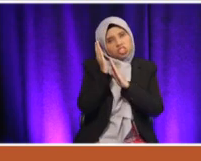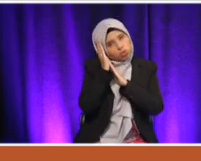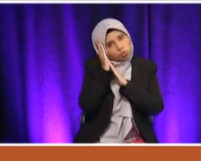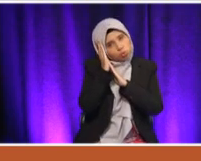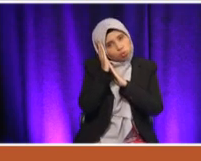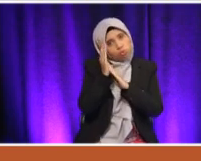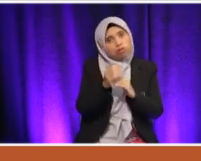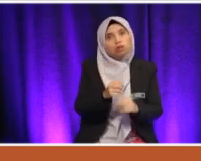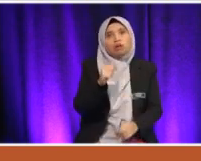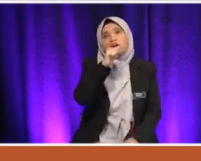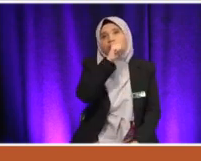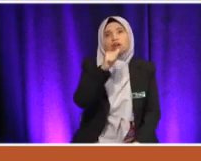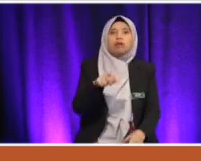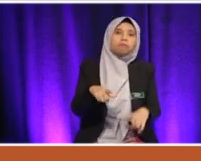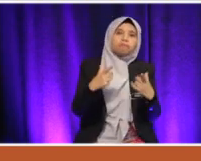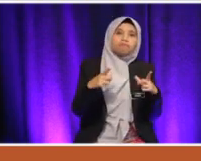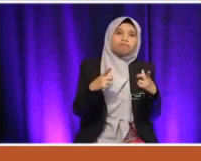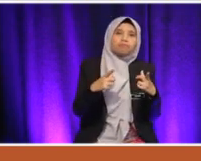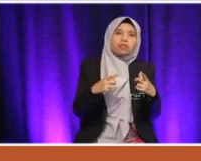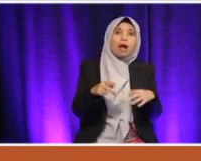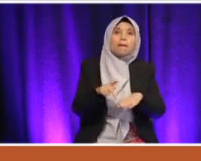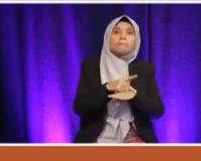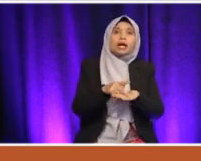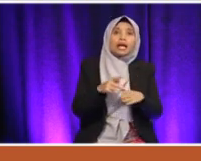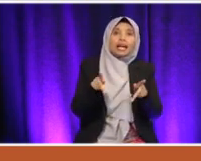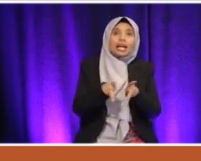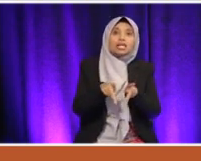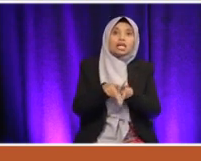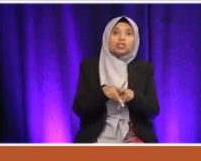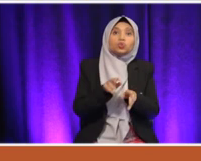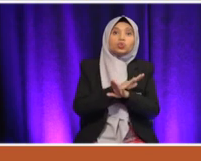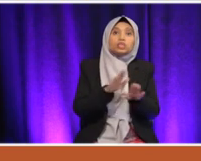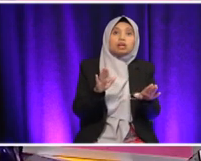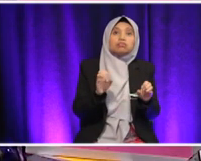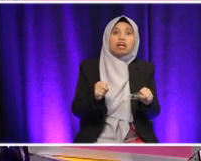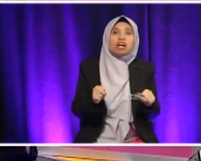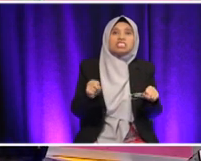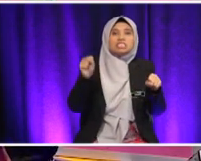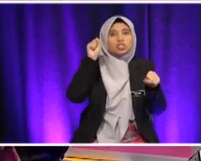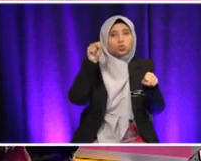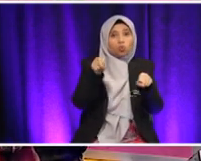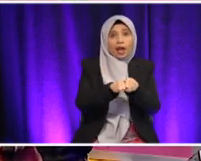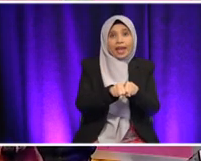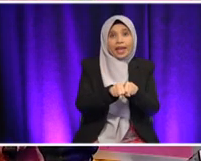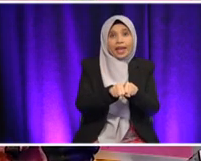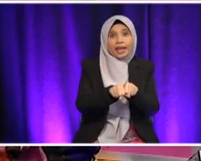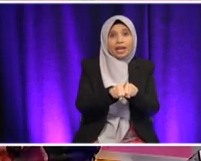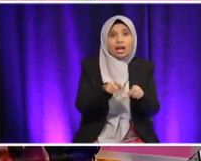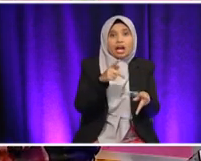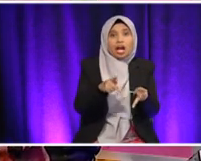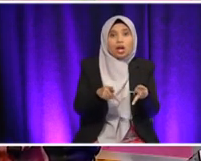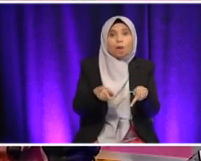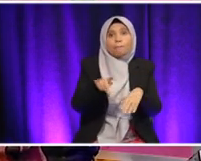sebagainya adalah pemakaian kasur yang tidak sesuai seperti kasus tumit tinggi kalau kita pakai